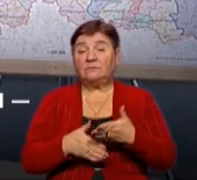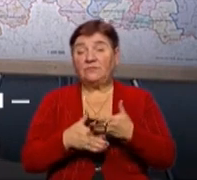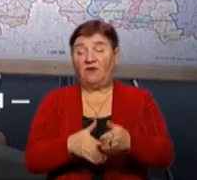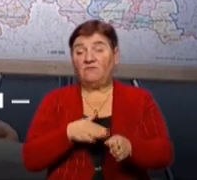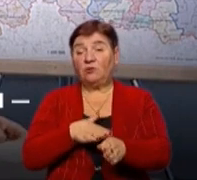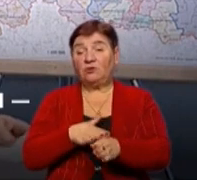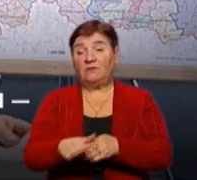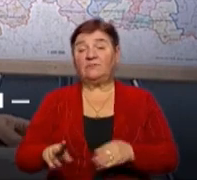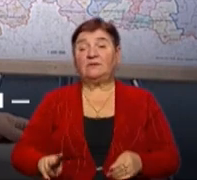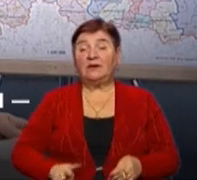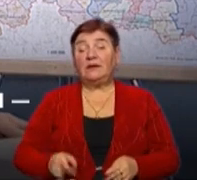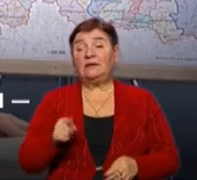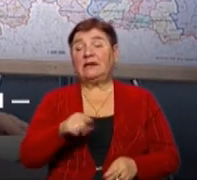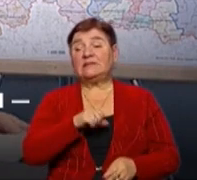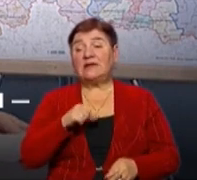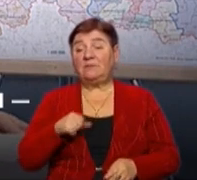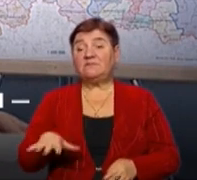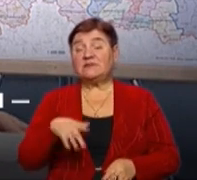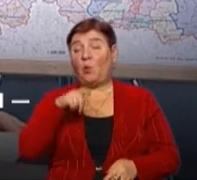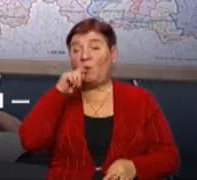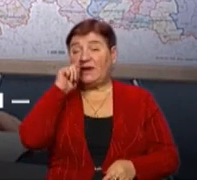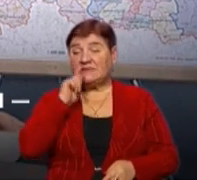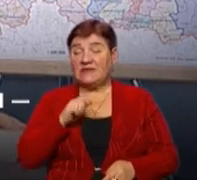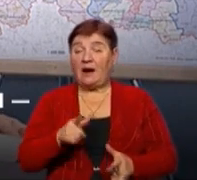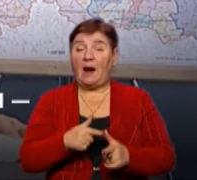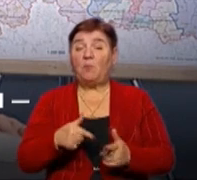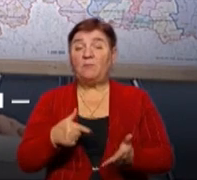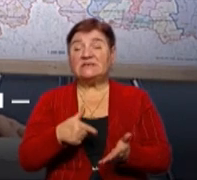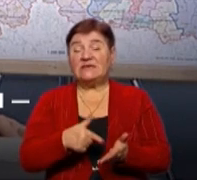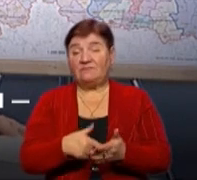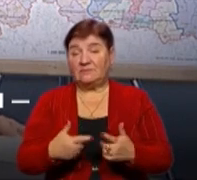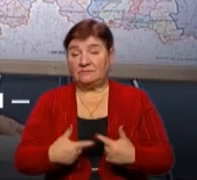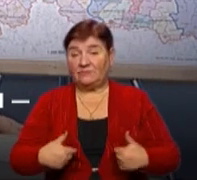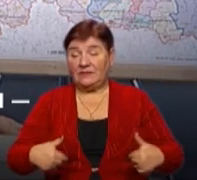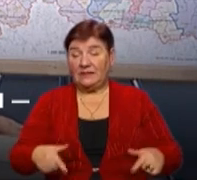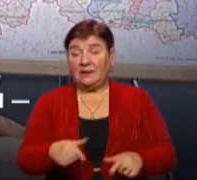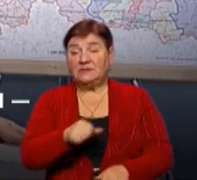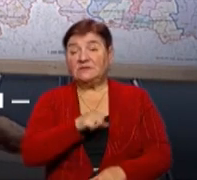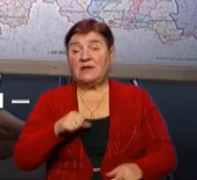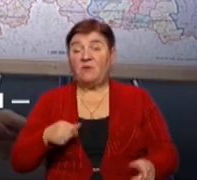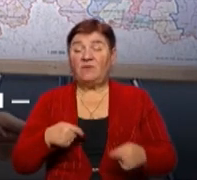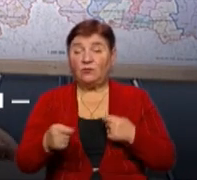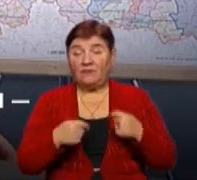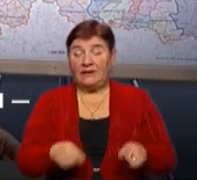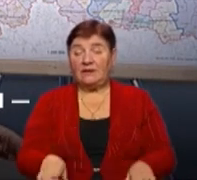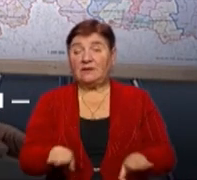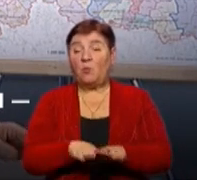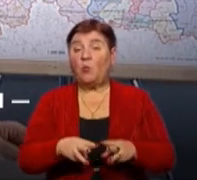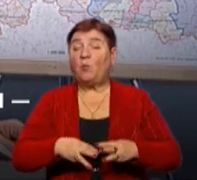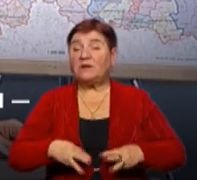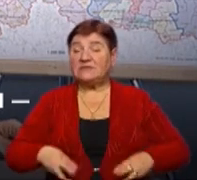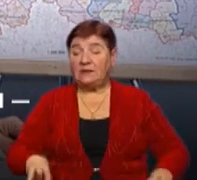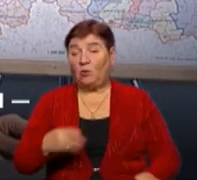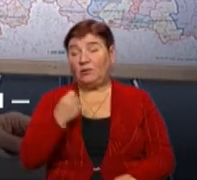допомогою виконавчих директорів тих самих всеукраїнських чи місцевих асоціацій органів місцевого самоврядування. Таким чином у